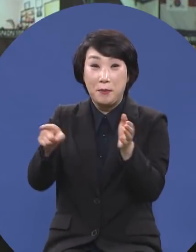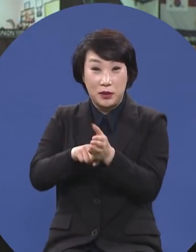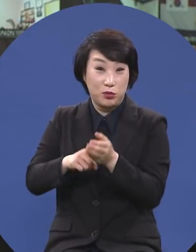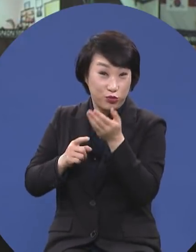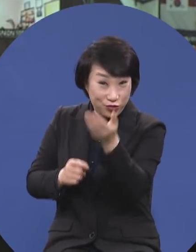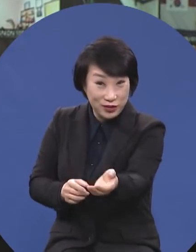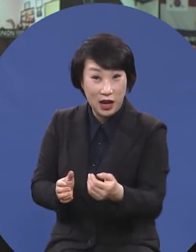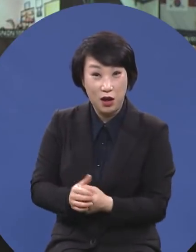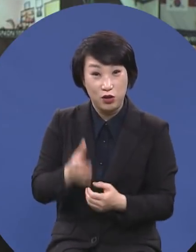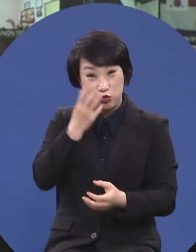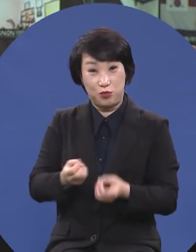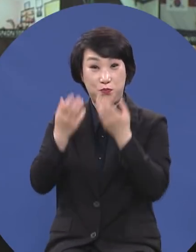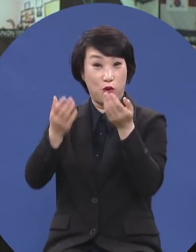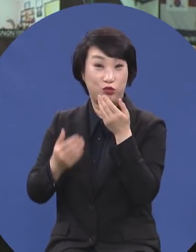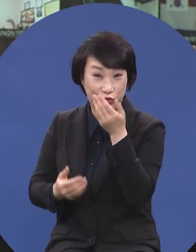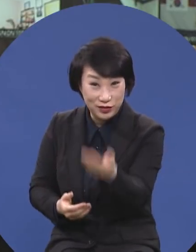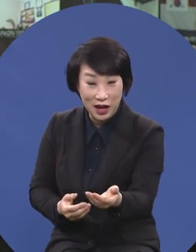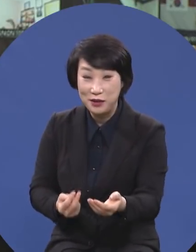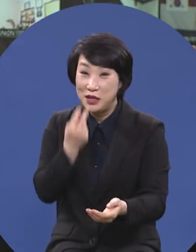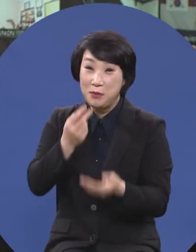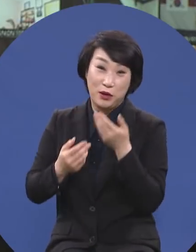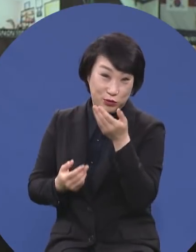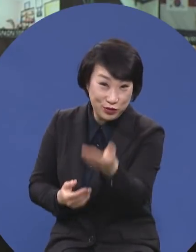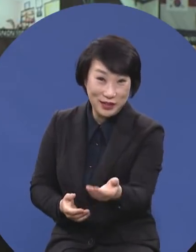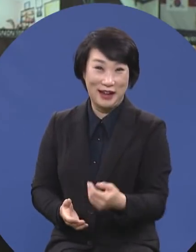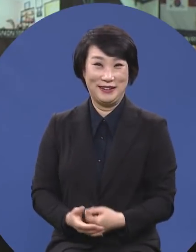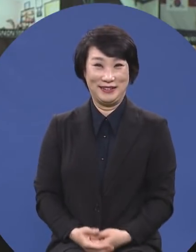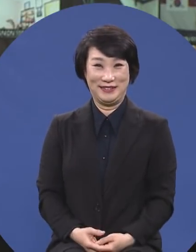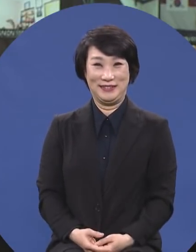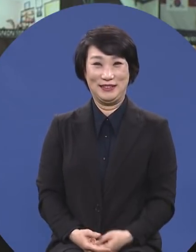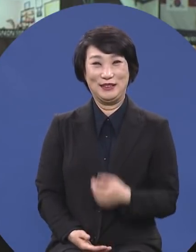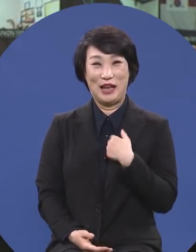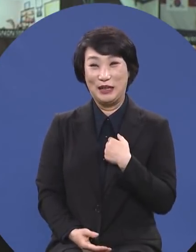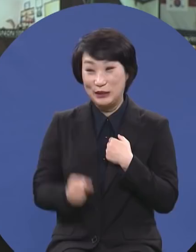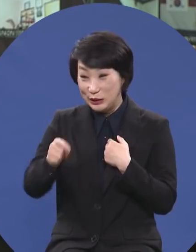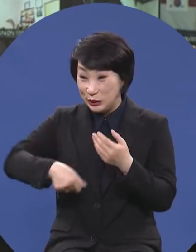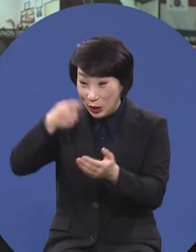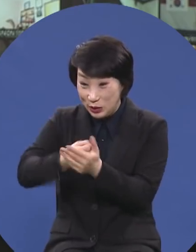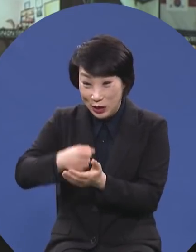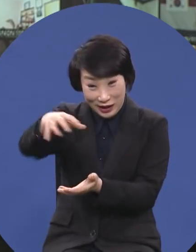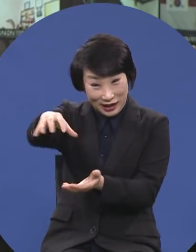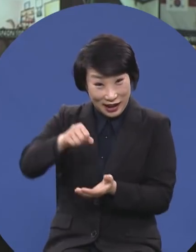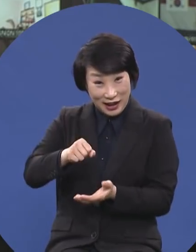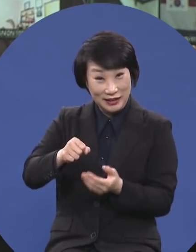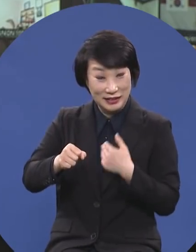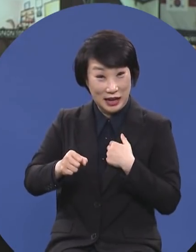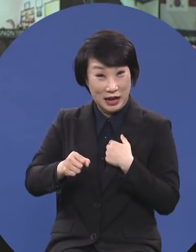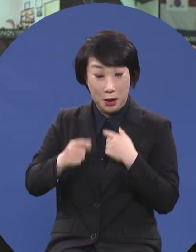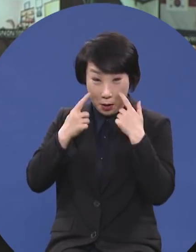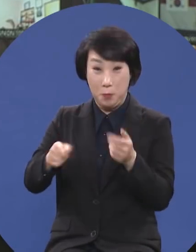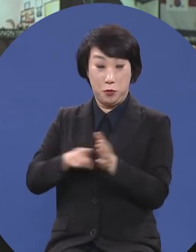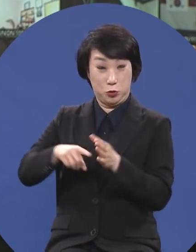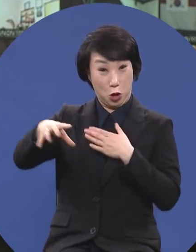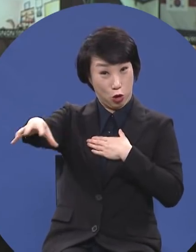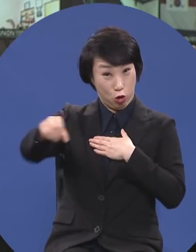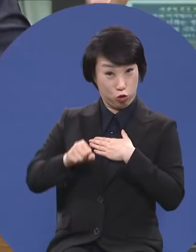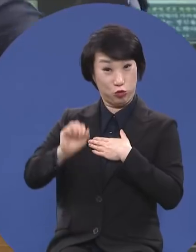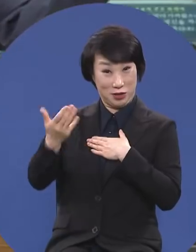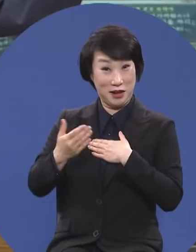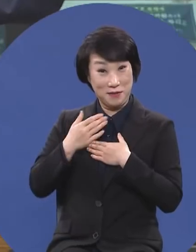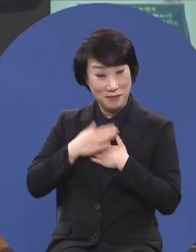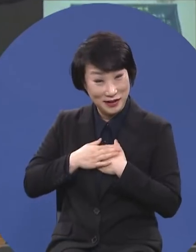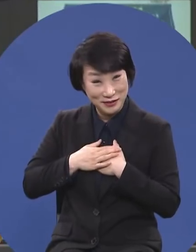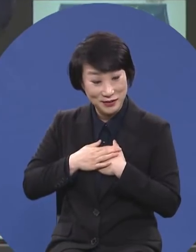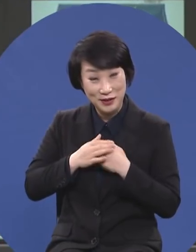던졌다. 축복을 던졌다. 생명을 던졌다 그 말이야. 너는 택해서 네 확신으로 가져라 그 말이야.